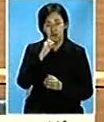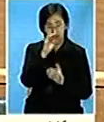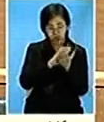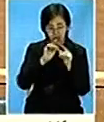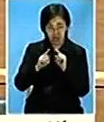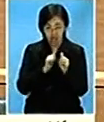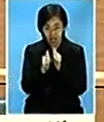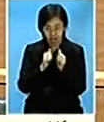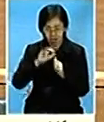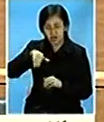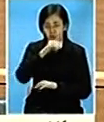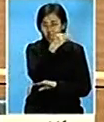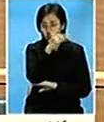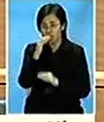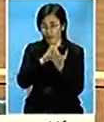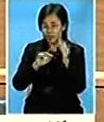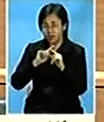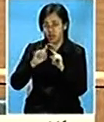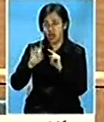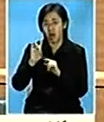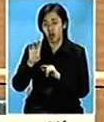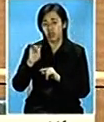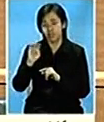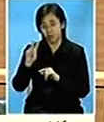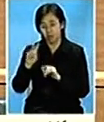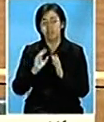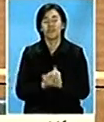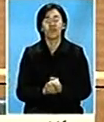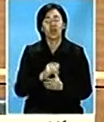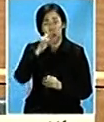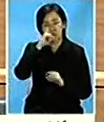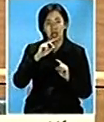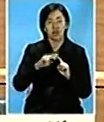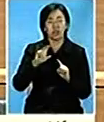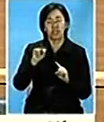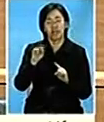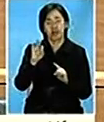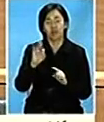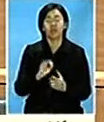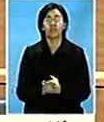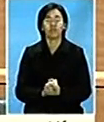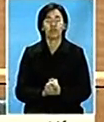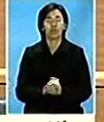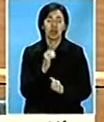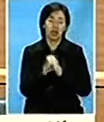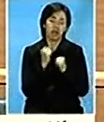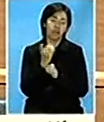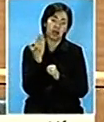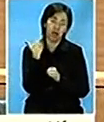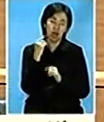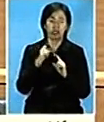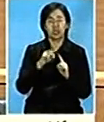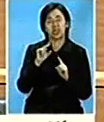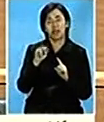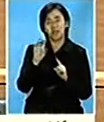างๆ142ประเทศนะครับประเทศไทยในขณะนี้เนี่ยอยู่อันดับที่39นะครับปีที่แล้วเราอยู่อันดับ